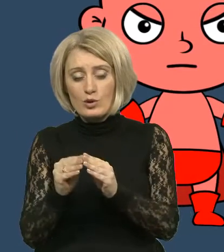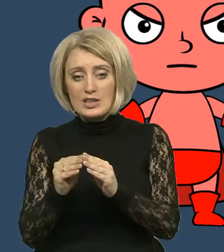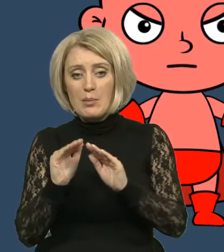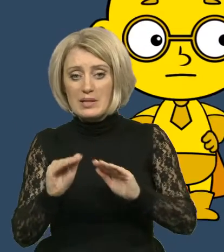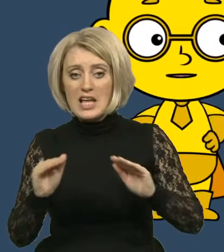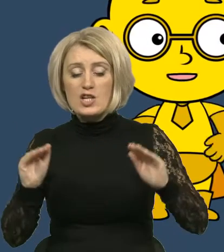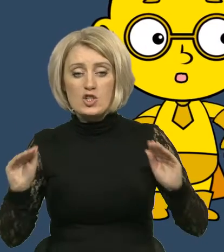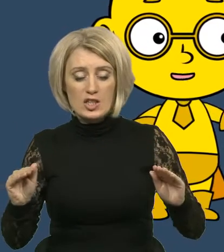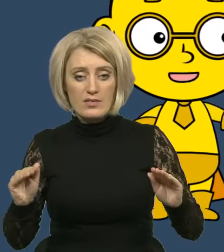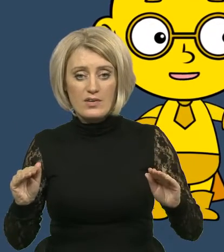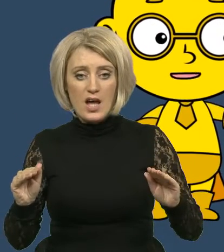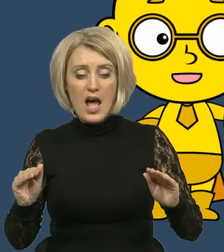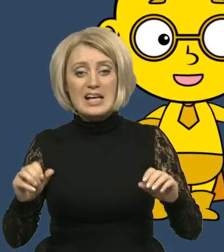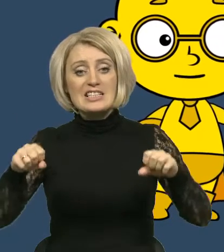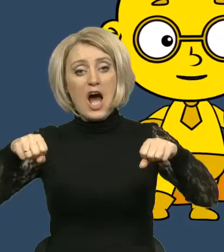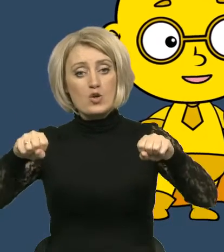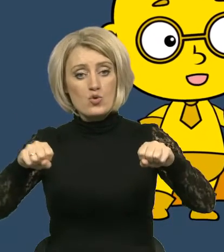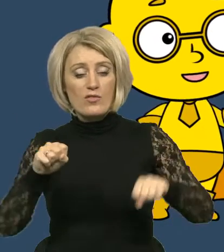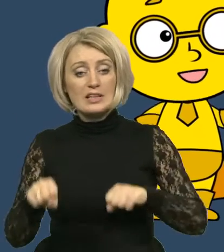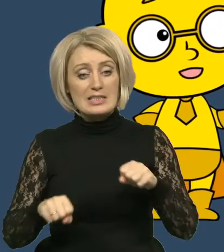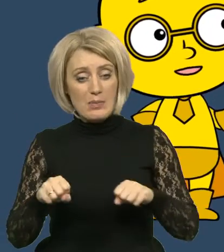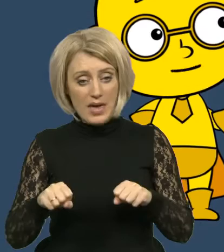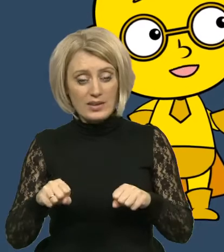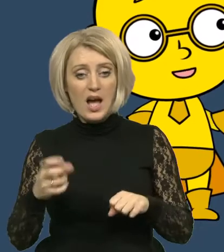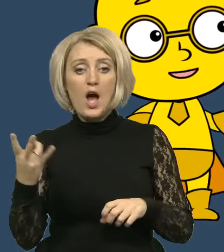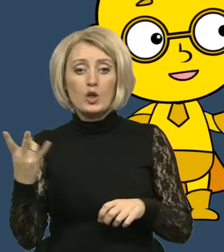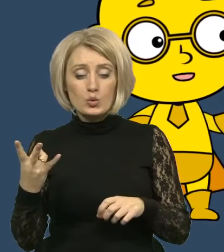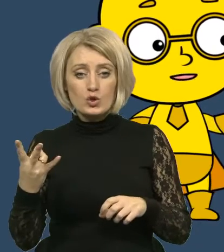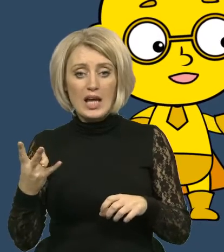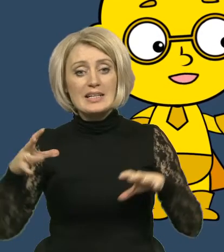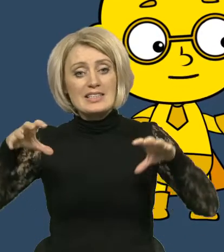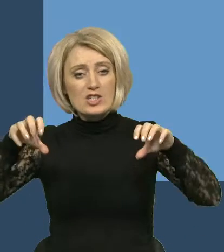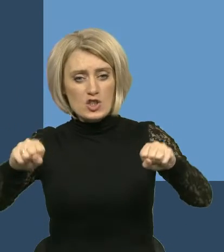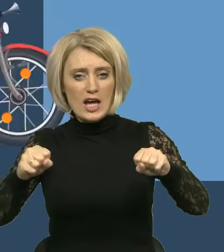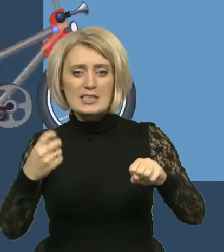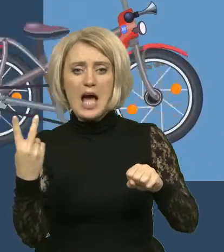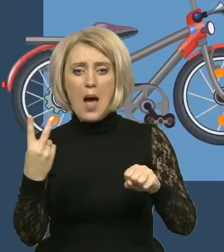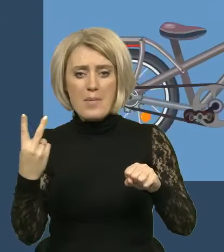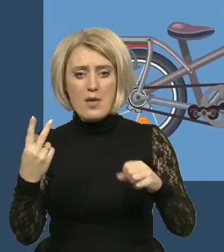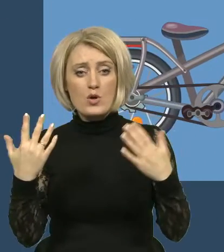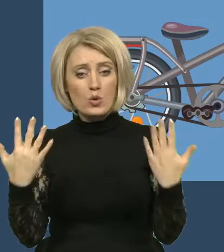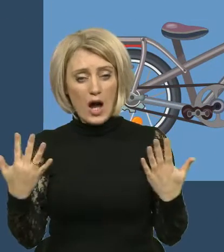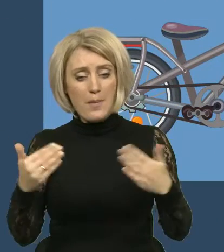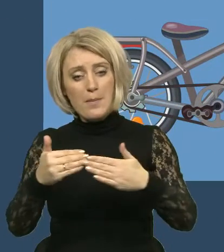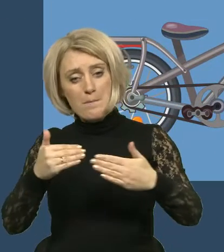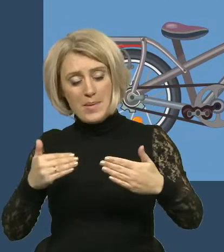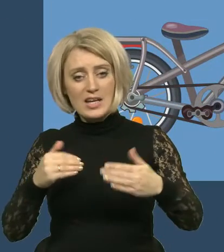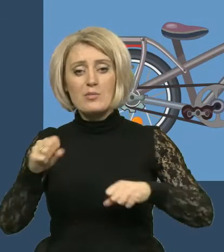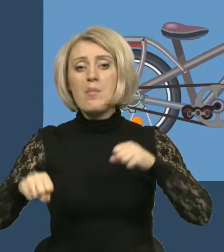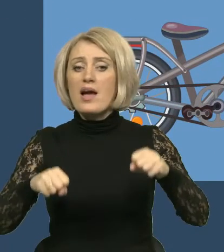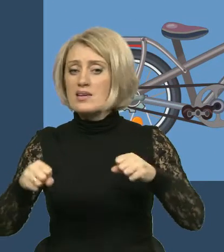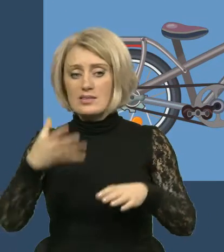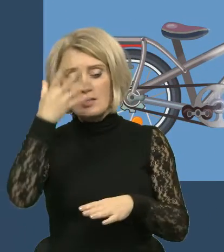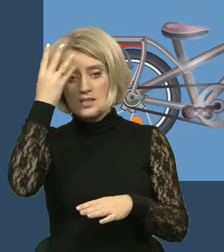пассажиров. За руль велосипеда нужно держаться обеими руками. Перед поездкой не